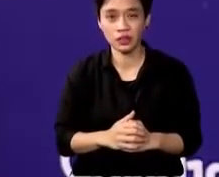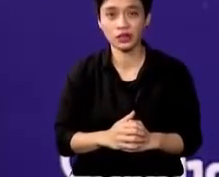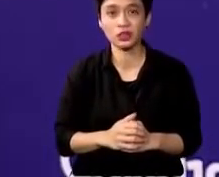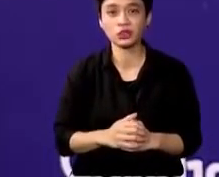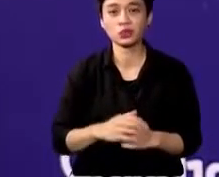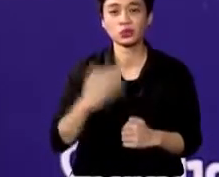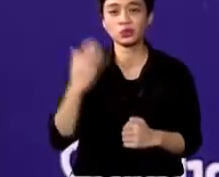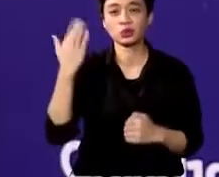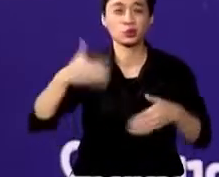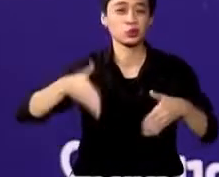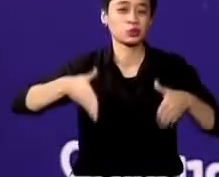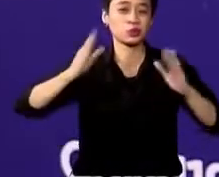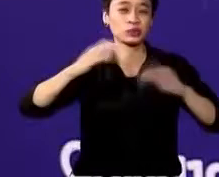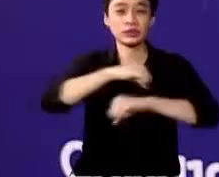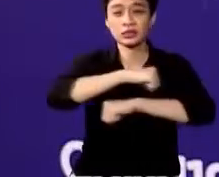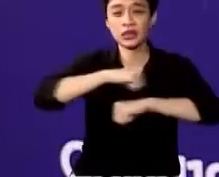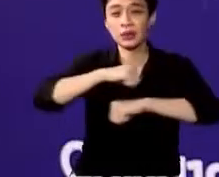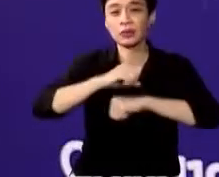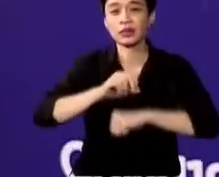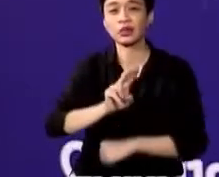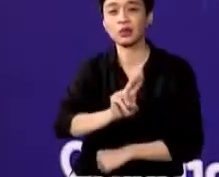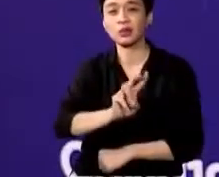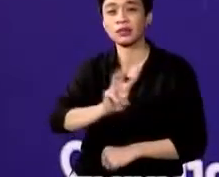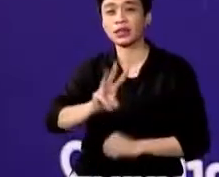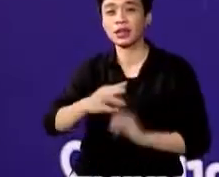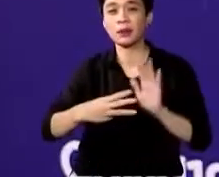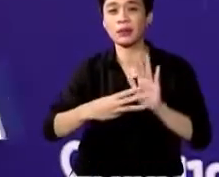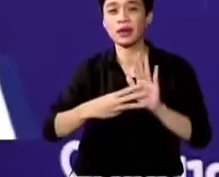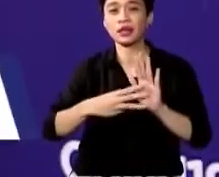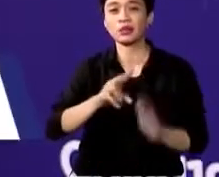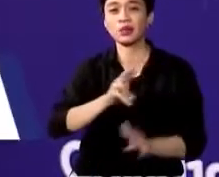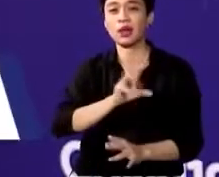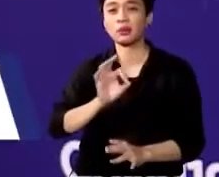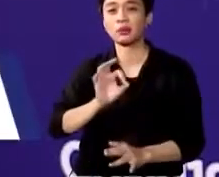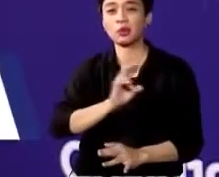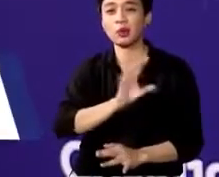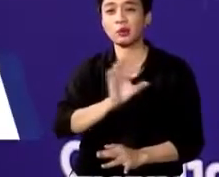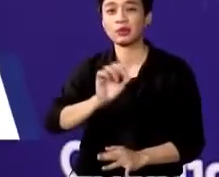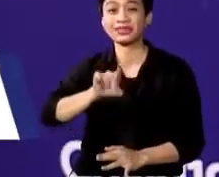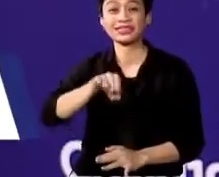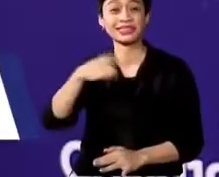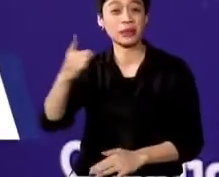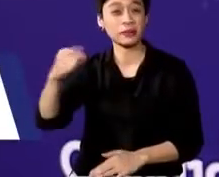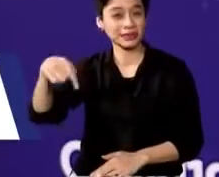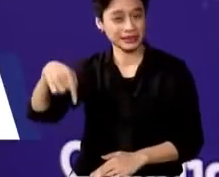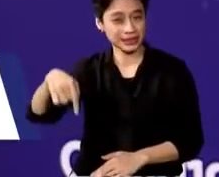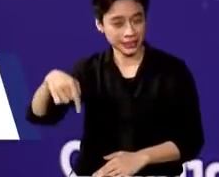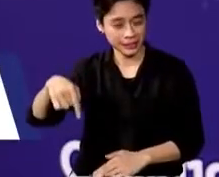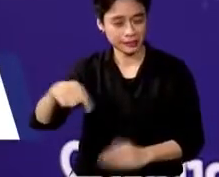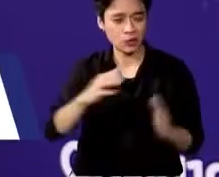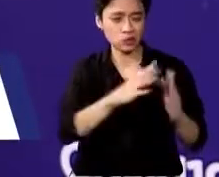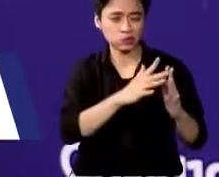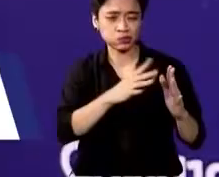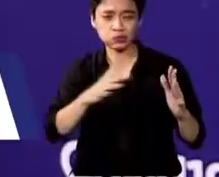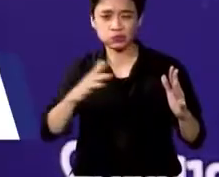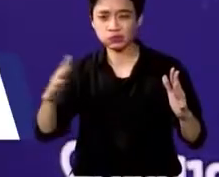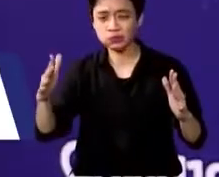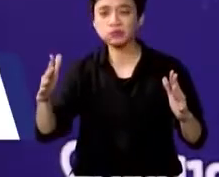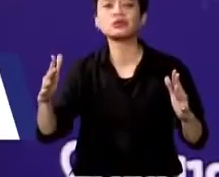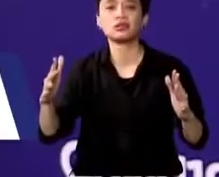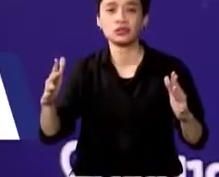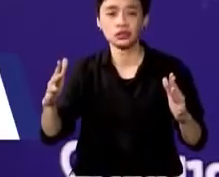berdirinya wismadld 23 Maret 2020 sampai saat ini ya Ee ini memang